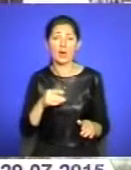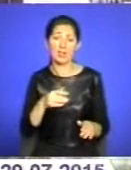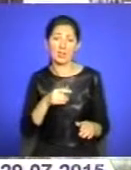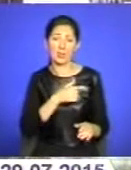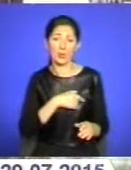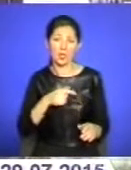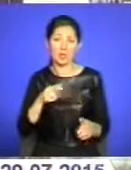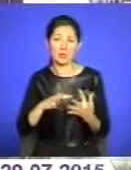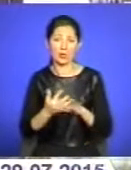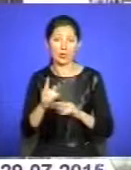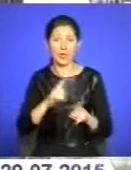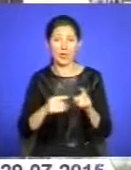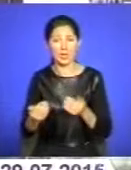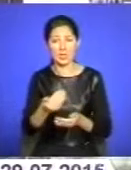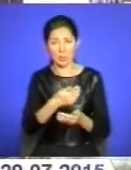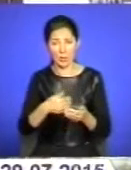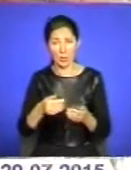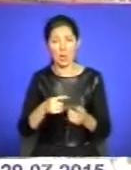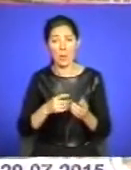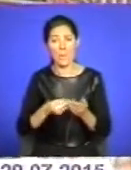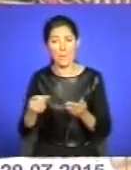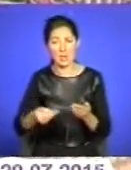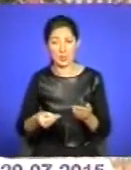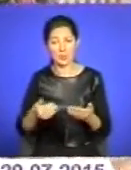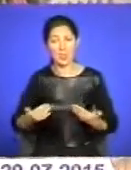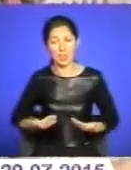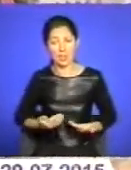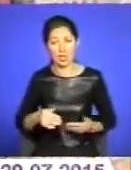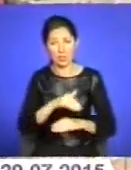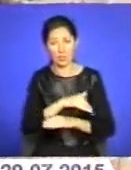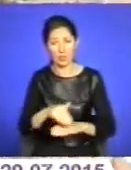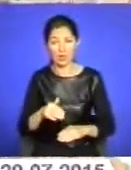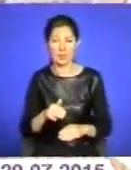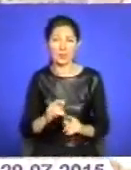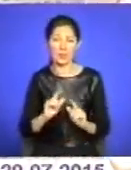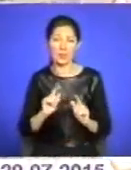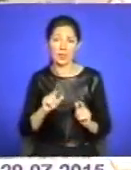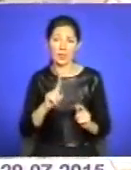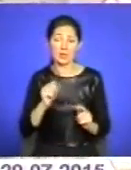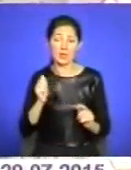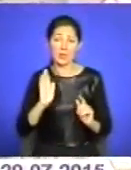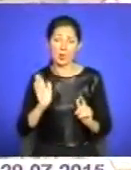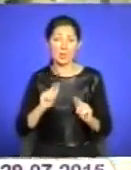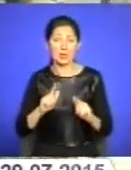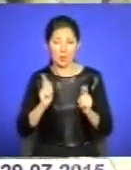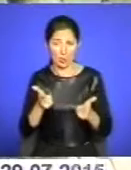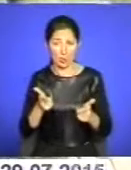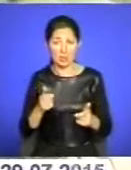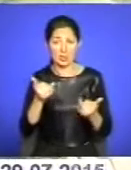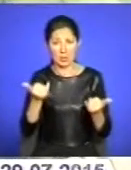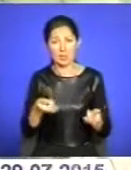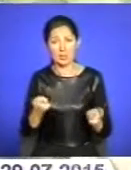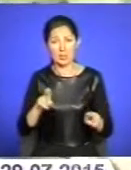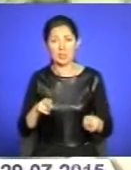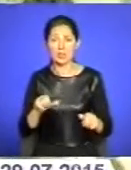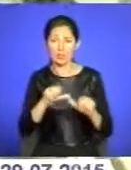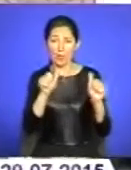підписи жителів вулиці, забули більшість – мешканці близько 30 будинків. Наразі залишилося тільки оформити решту